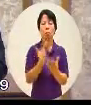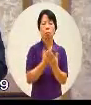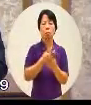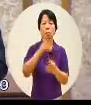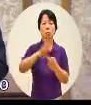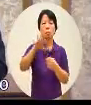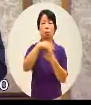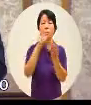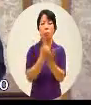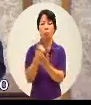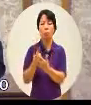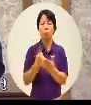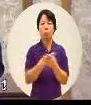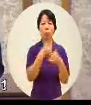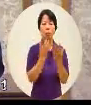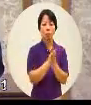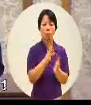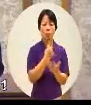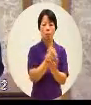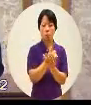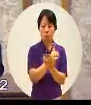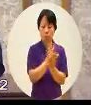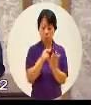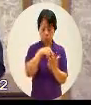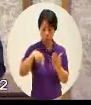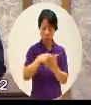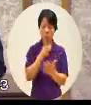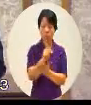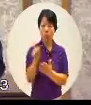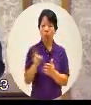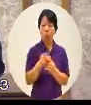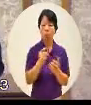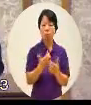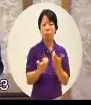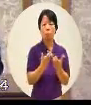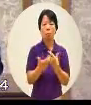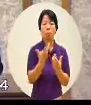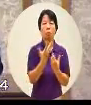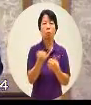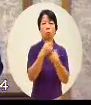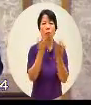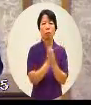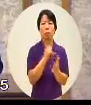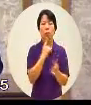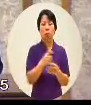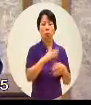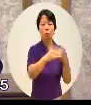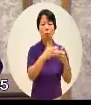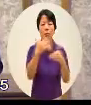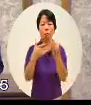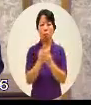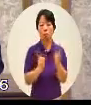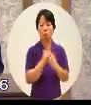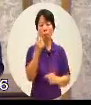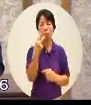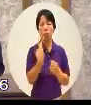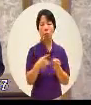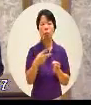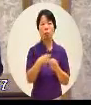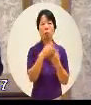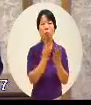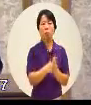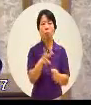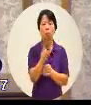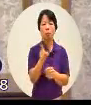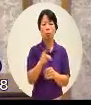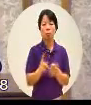每一个高职里面呢，它有各科，分数都是一样。所以如果填高职的话，校与校之间是只有差2分，科里